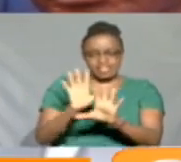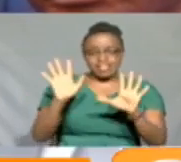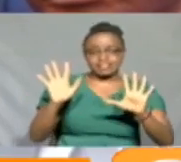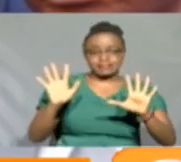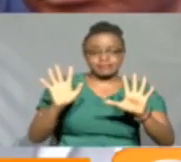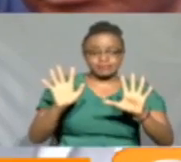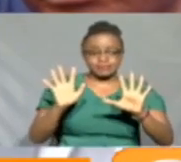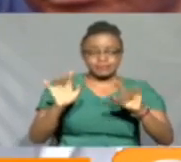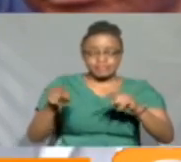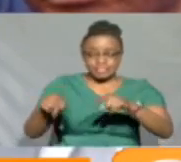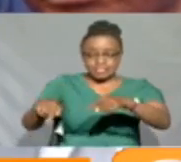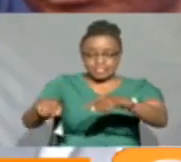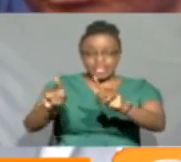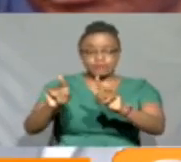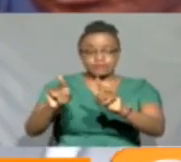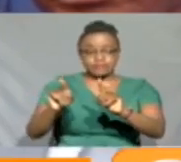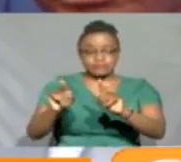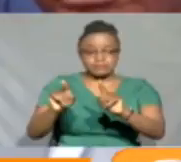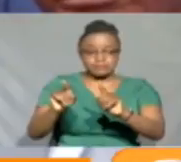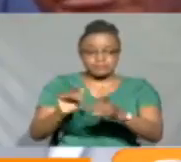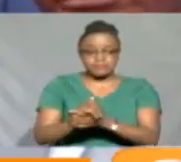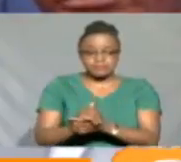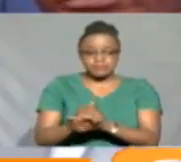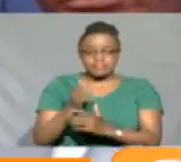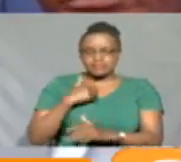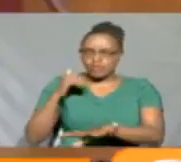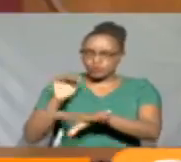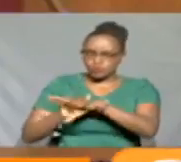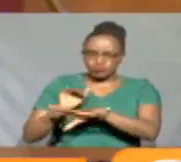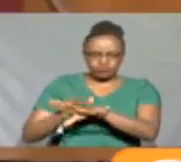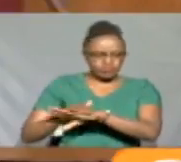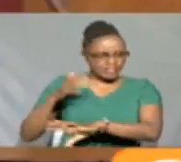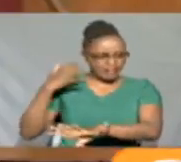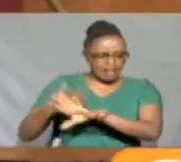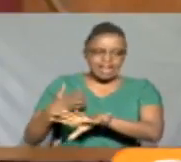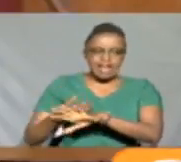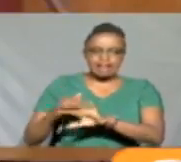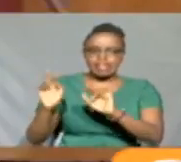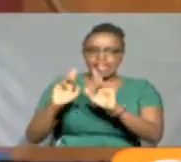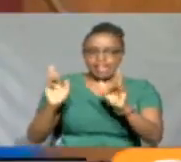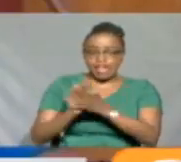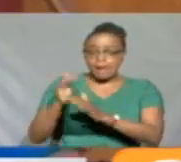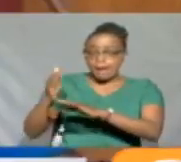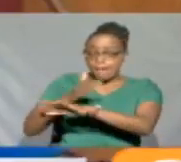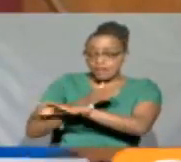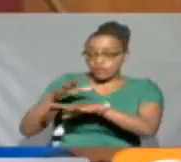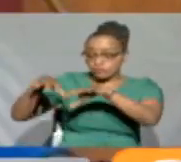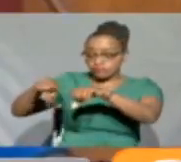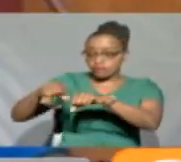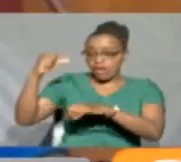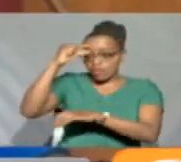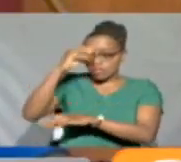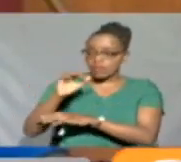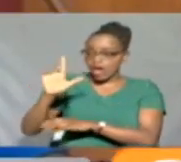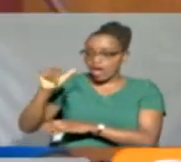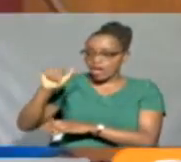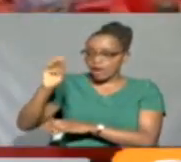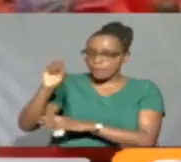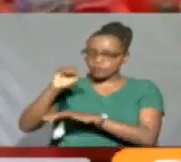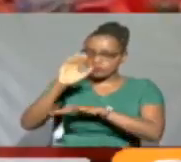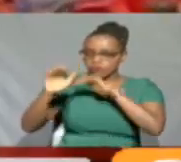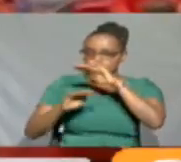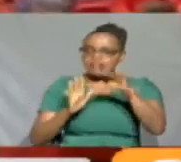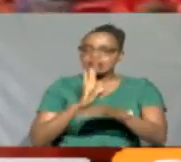that she was made of very good metal. Kabla ya kujitosa kwenye kinyang'anyiro cha ugavana, Laboso alikuwa